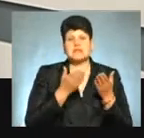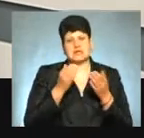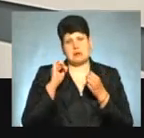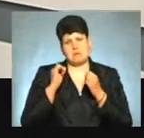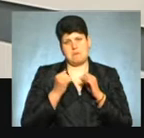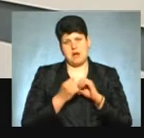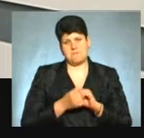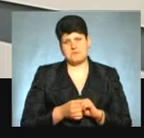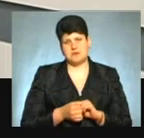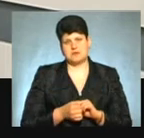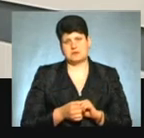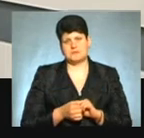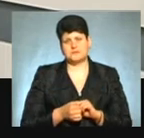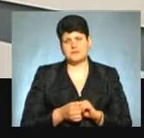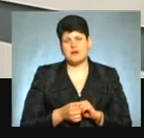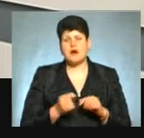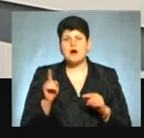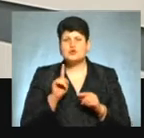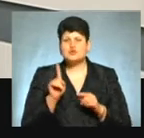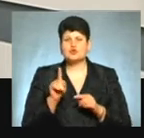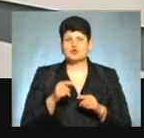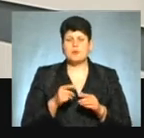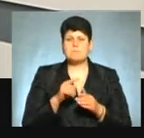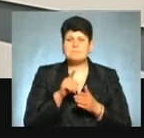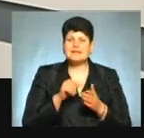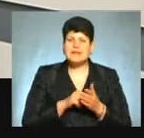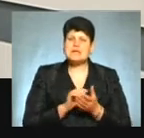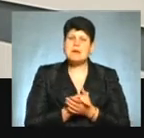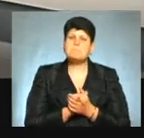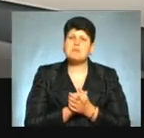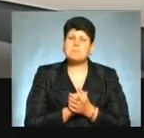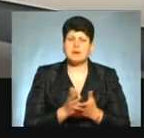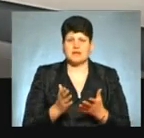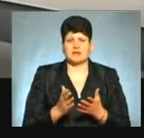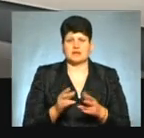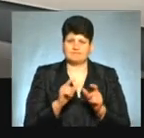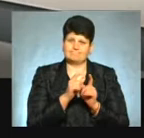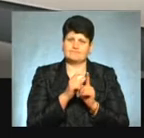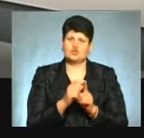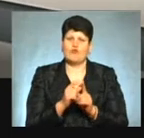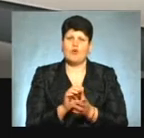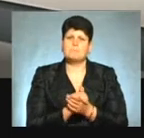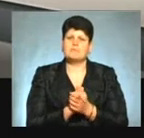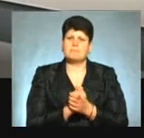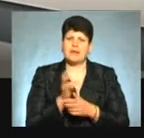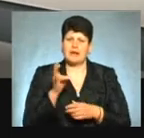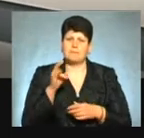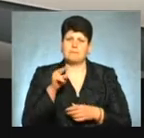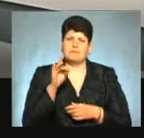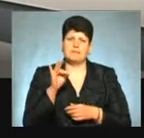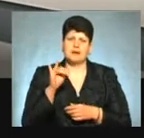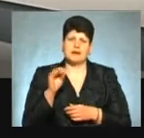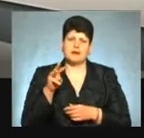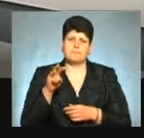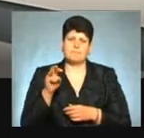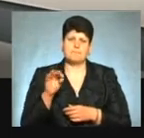пам'ять. Тепер, власне, щодо питання примирення, оця от фраза, не фраза, а власне слово. Знаєте, все-таки